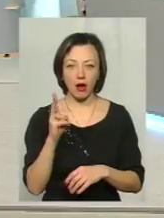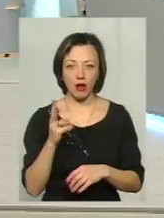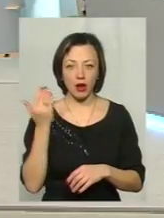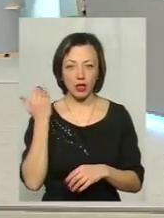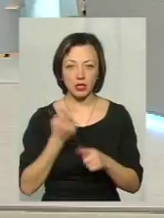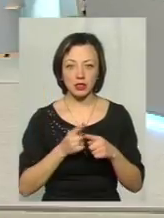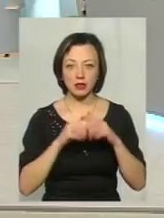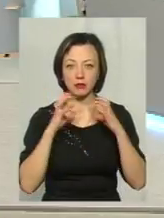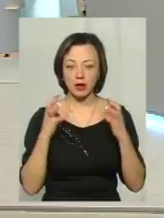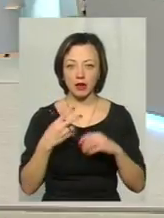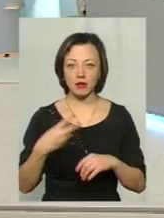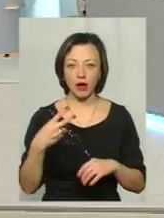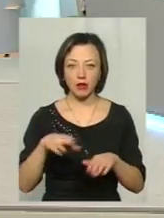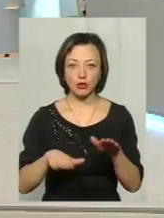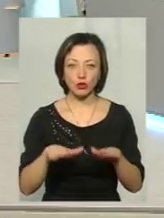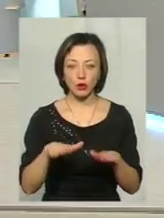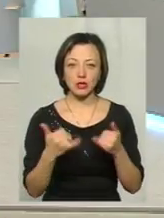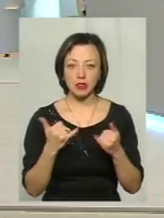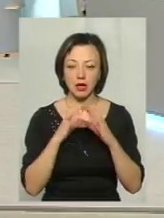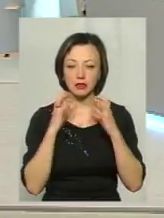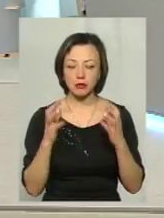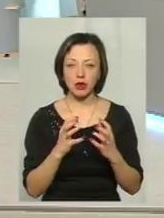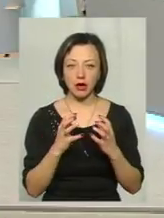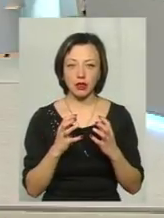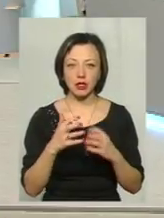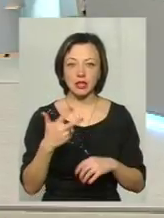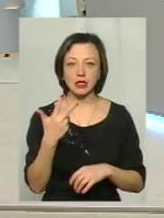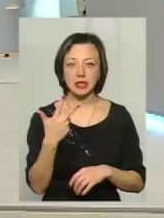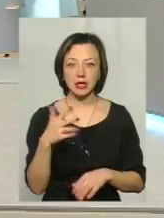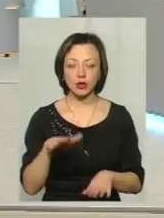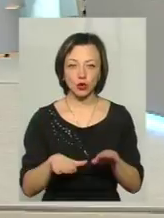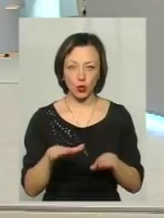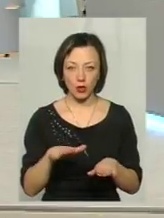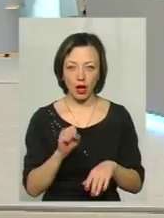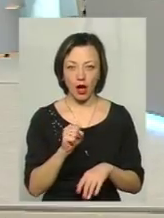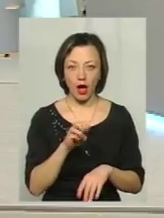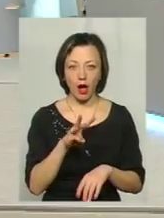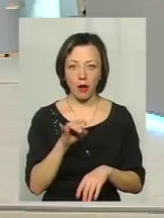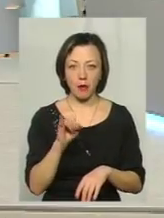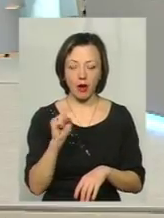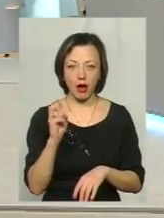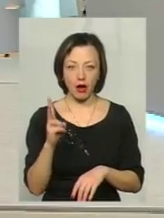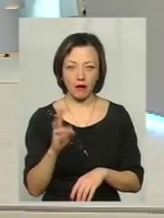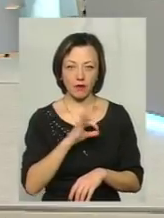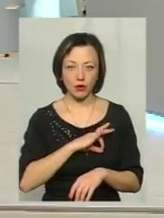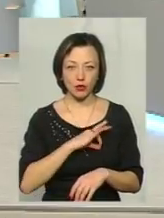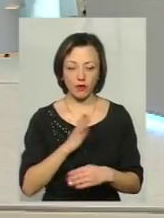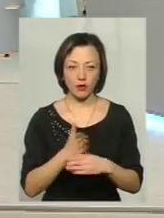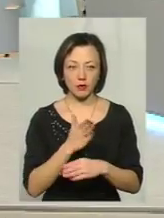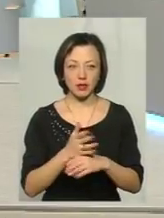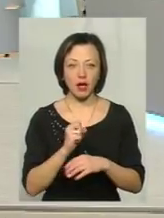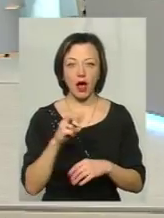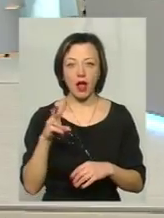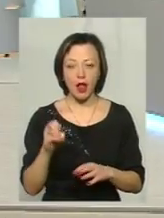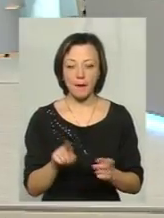вони зберігали там 20 тонн аміаку, зараз вони вже 3 тонни аміаку використовують в виробництві, але